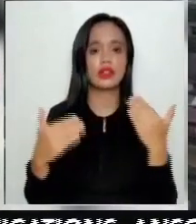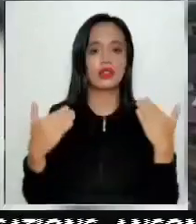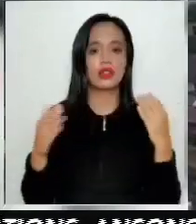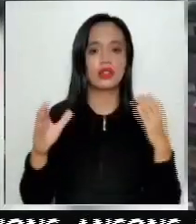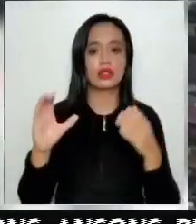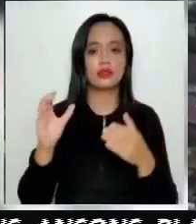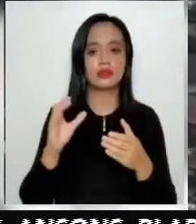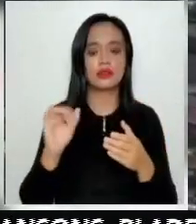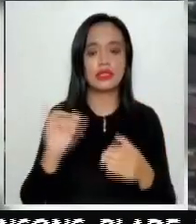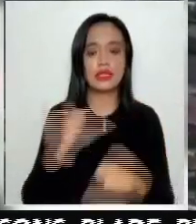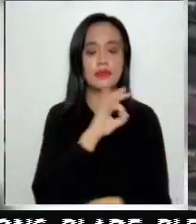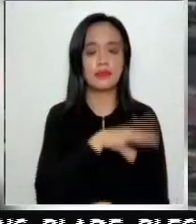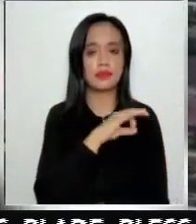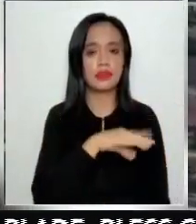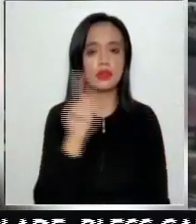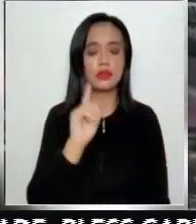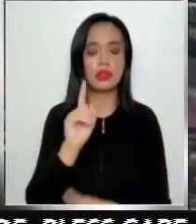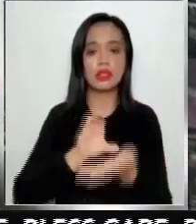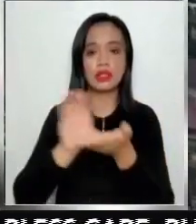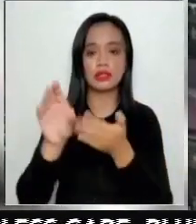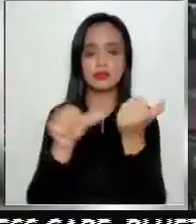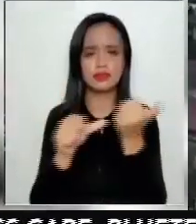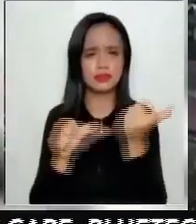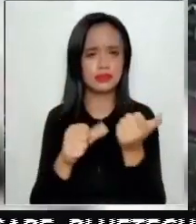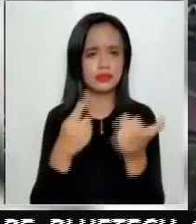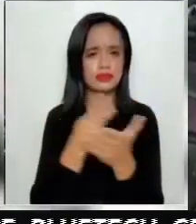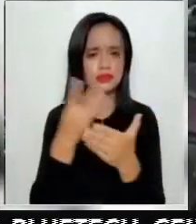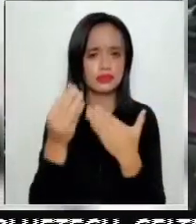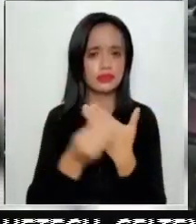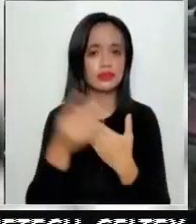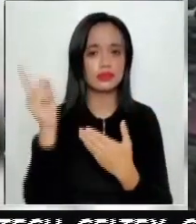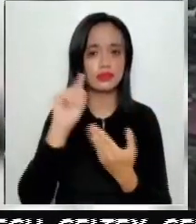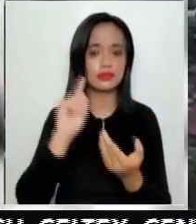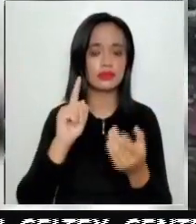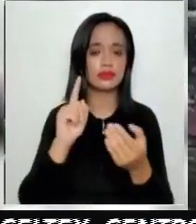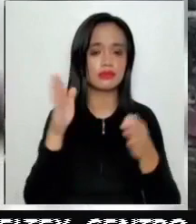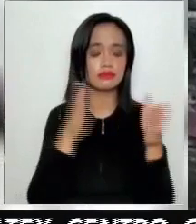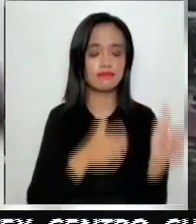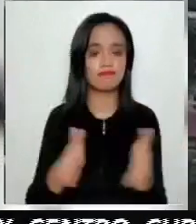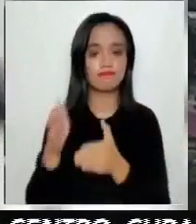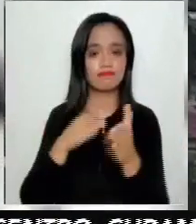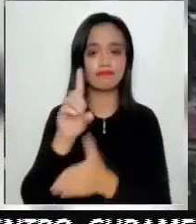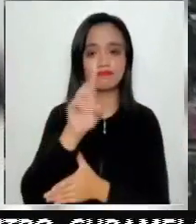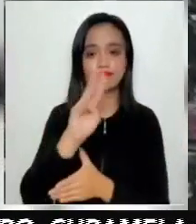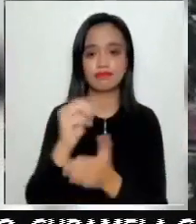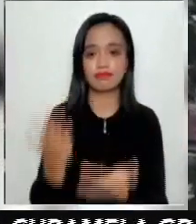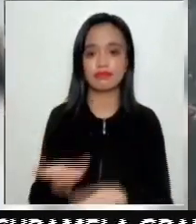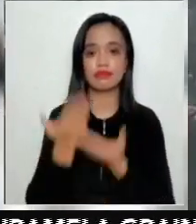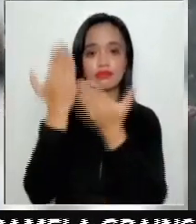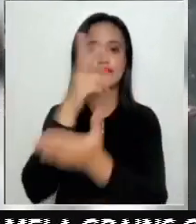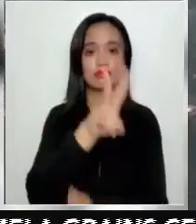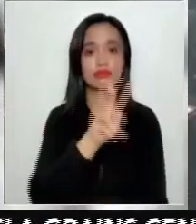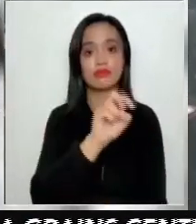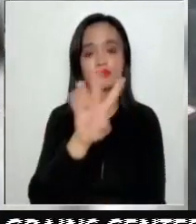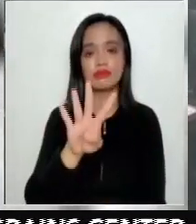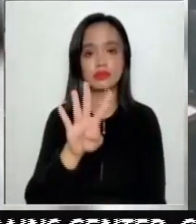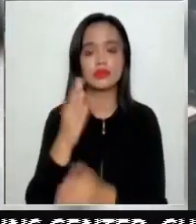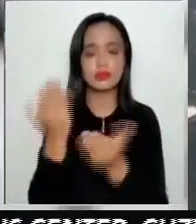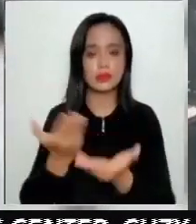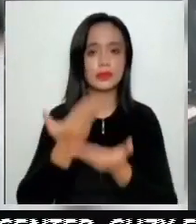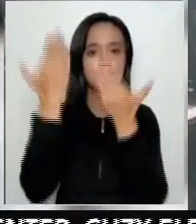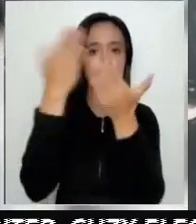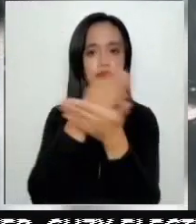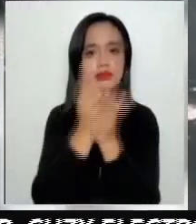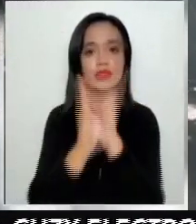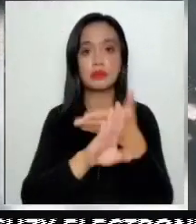daw ang cash assistance programs. Plano raw isumite ng DBM ang 2024 proposed budget bago